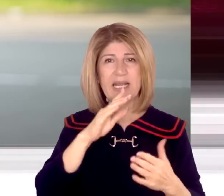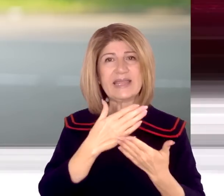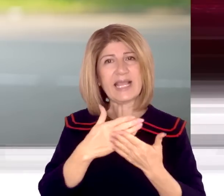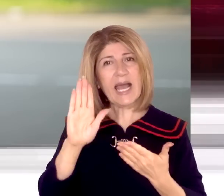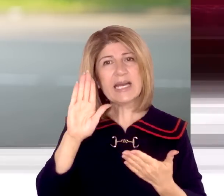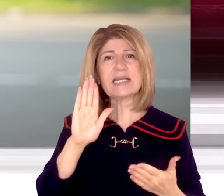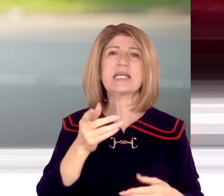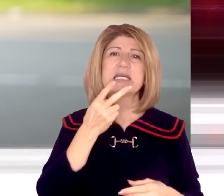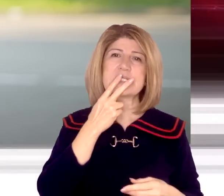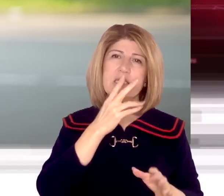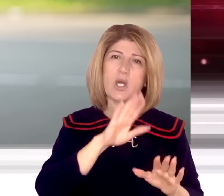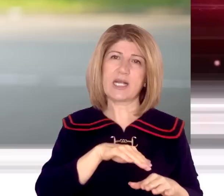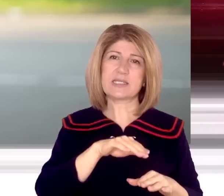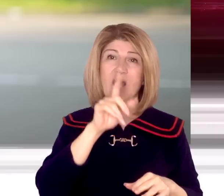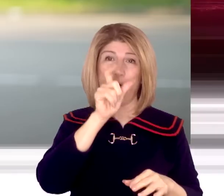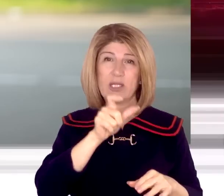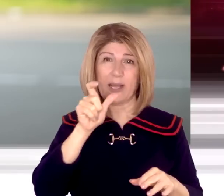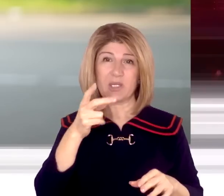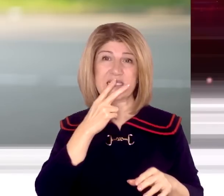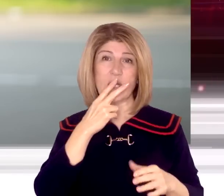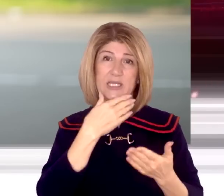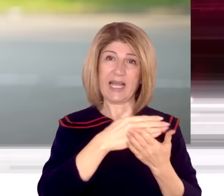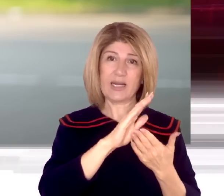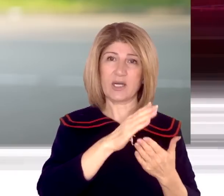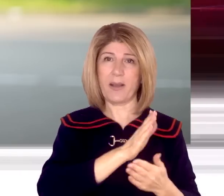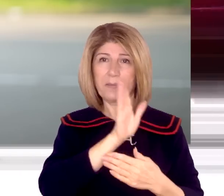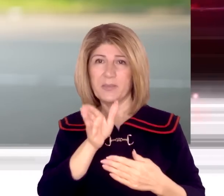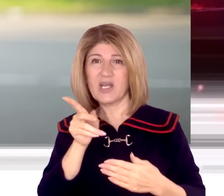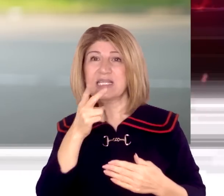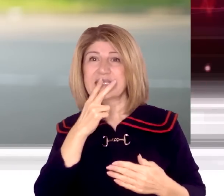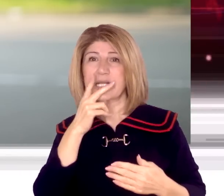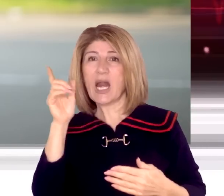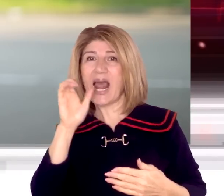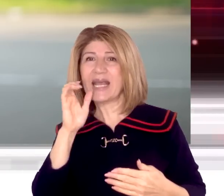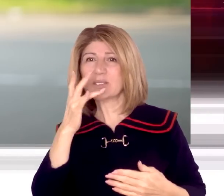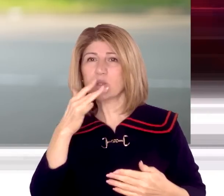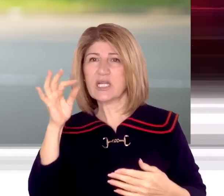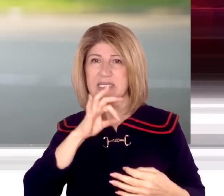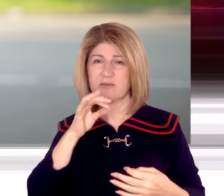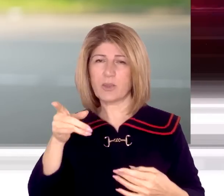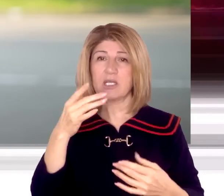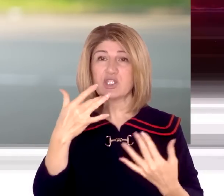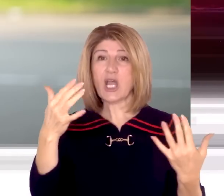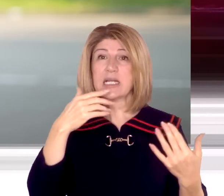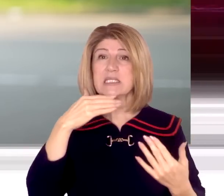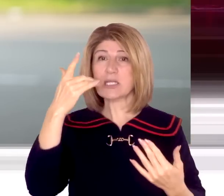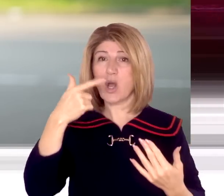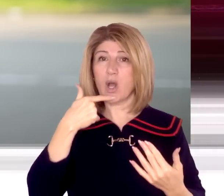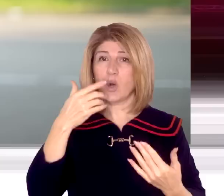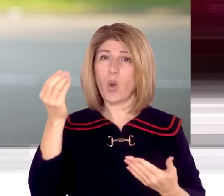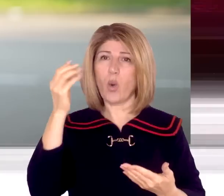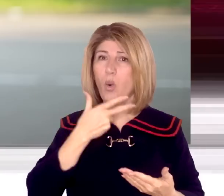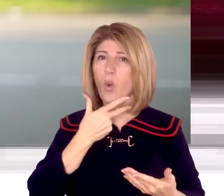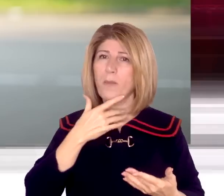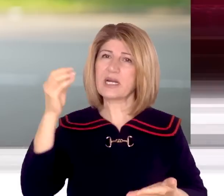مفید و مؤثری برای ترک سیگار هستن. افرادی که سیگار رو ترک میکنن و رو میارن به سیگار الکترونیکی چندین سال به عمر